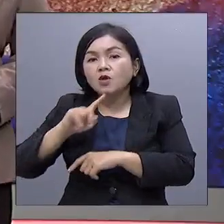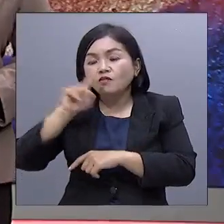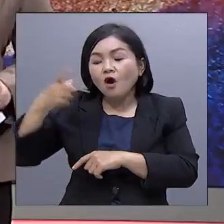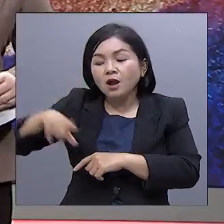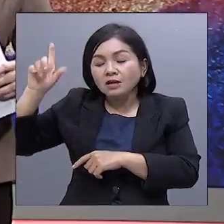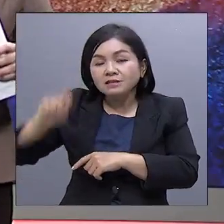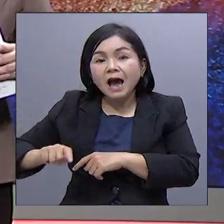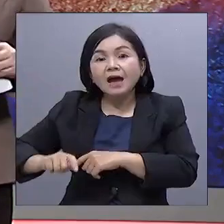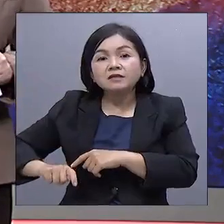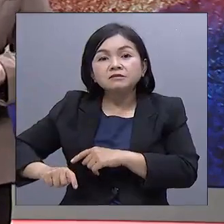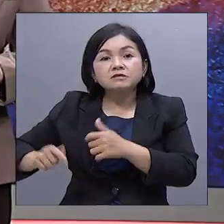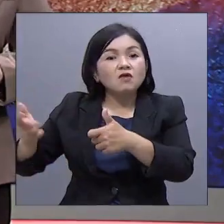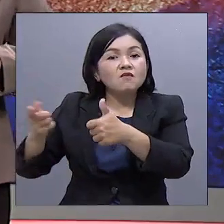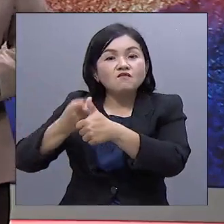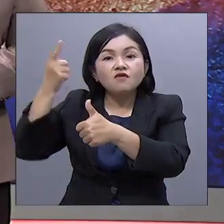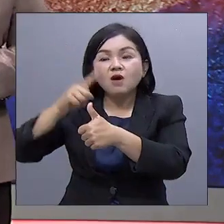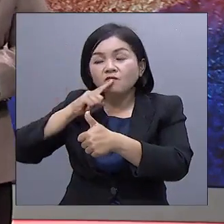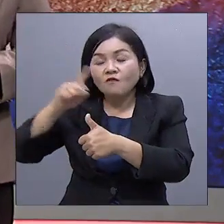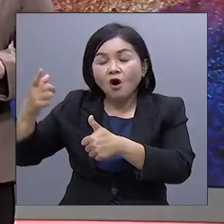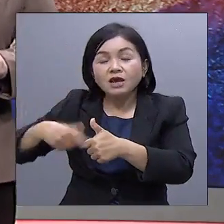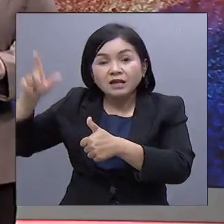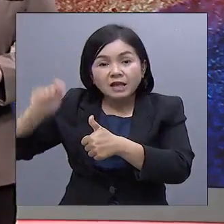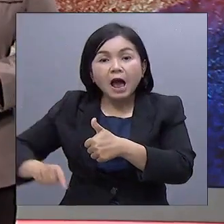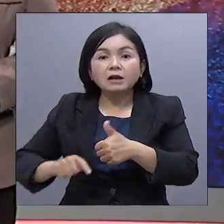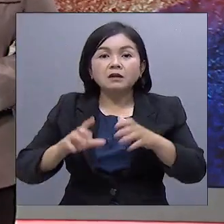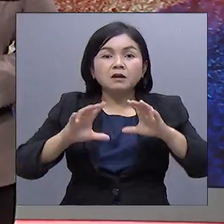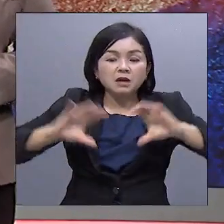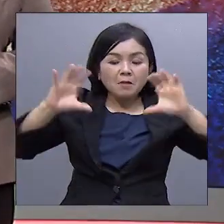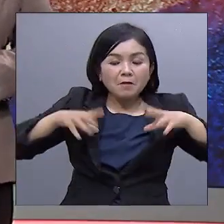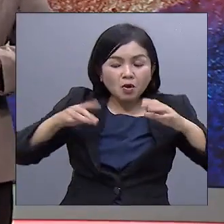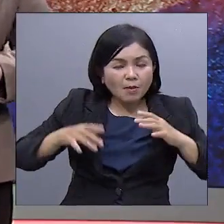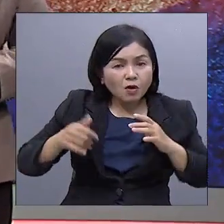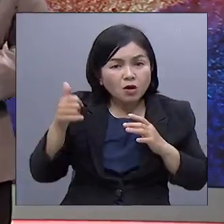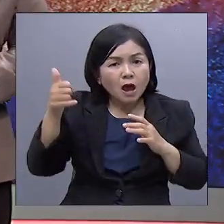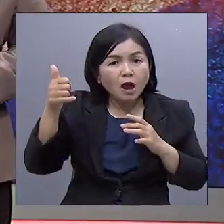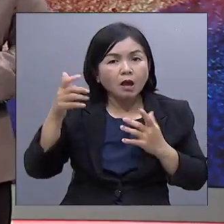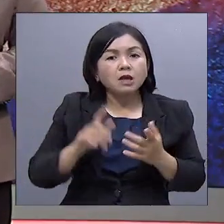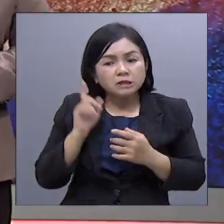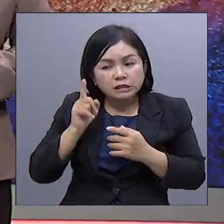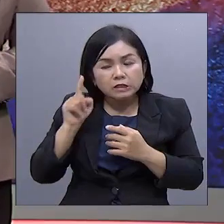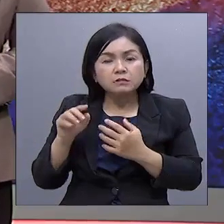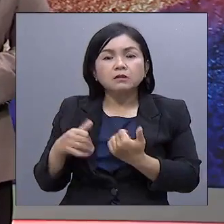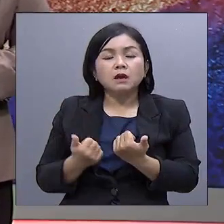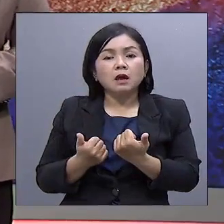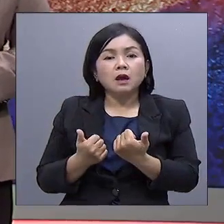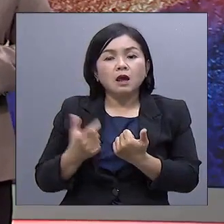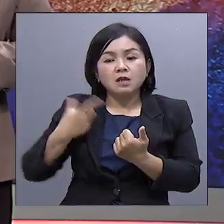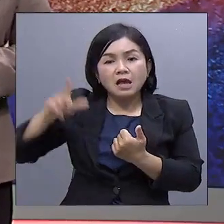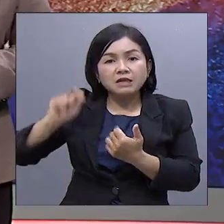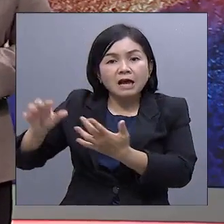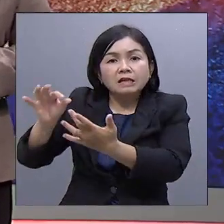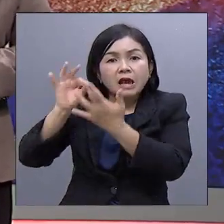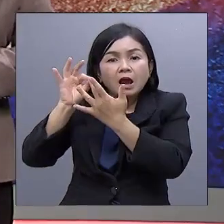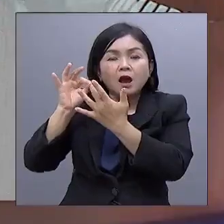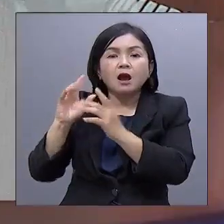สุดได้ค่ะซึ่งในฝั่งของรัฐบาลเนี่ยมองว่าผู้พิพากษาศาลสูงสุดซึ่งมาจากการแต่งตั้งไม่ควรจะมีอำนาจ